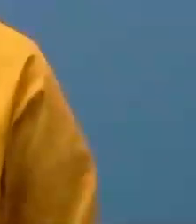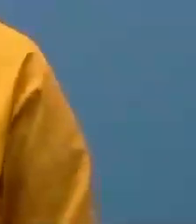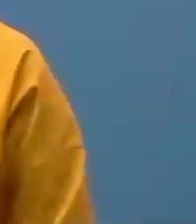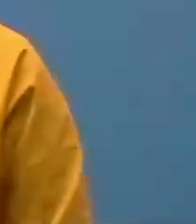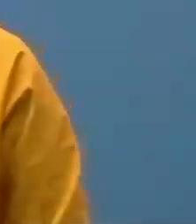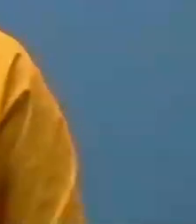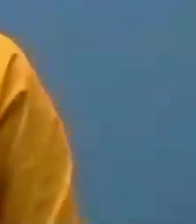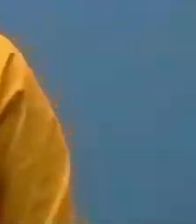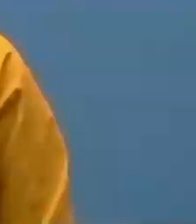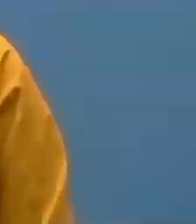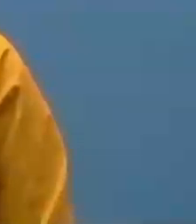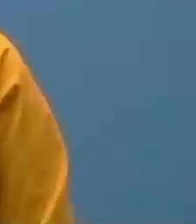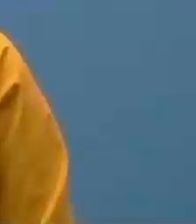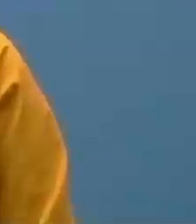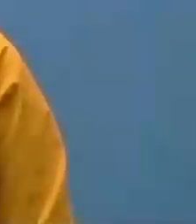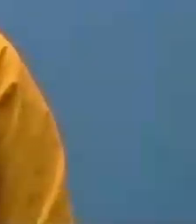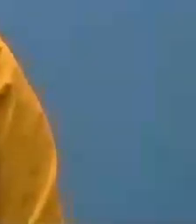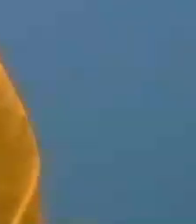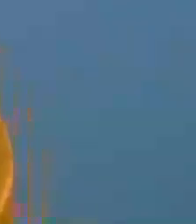呢？